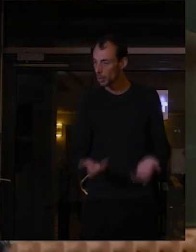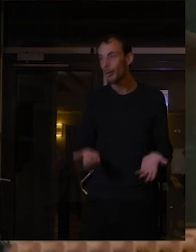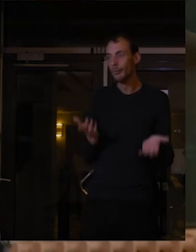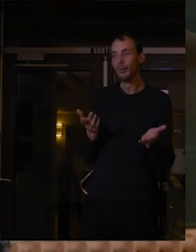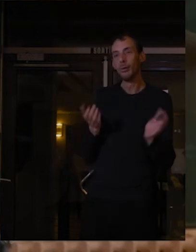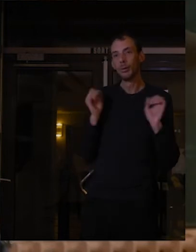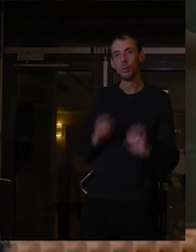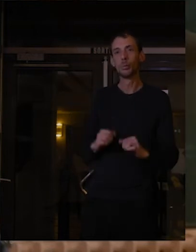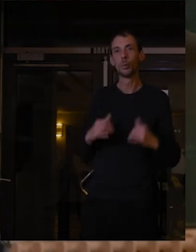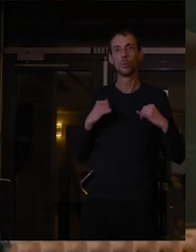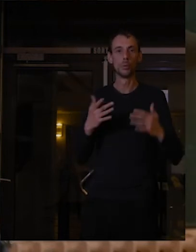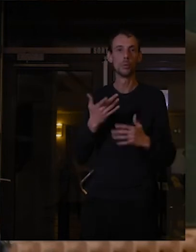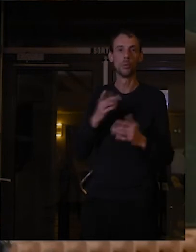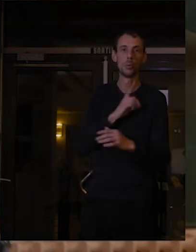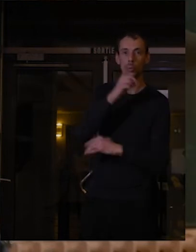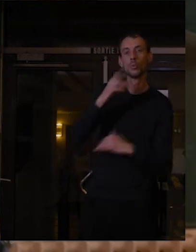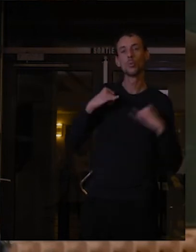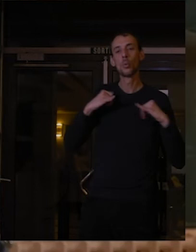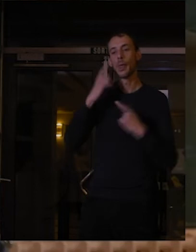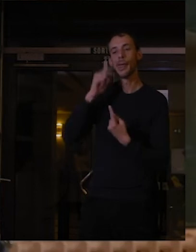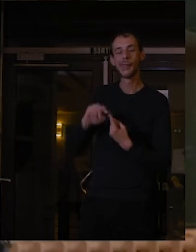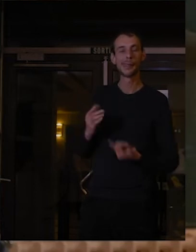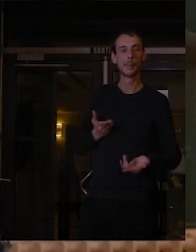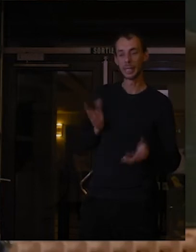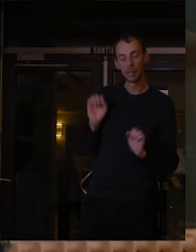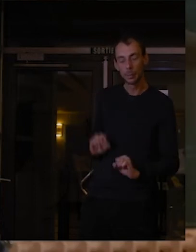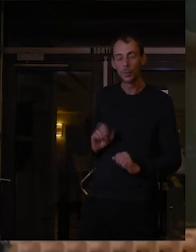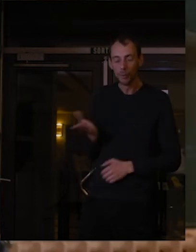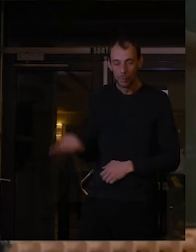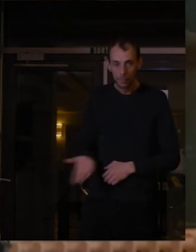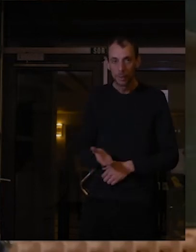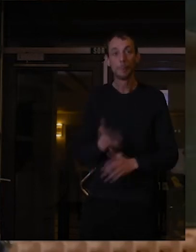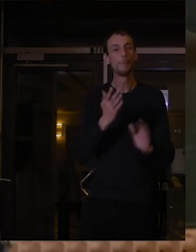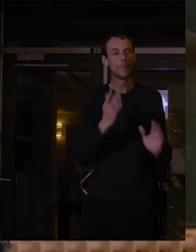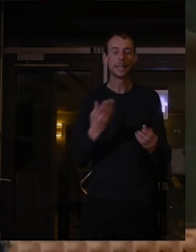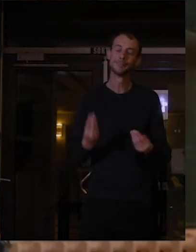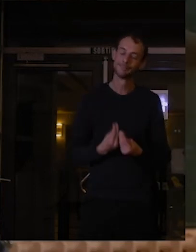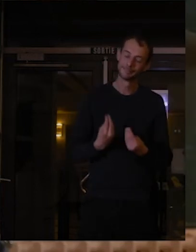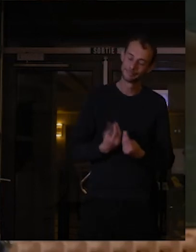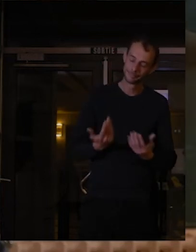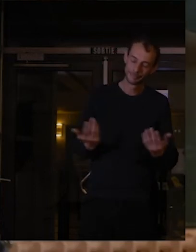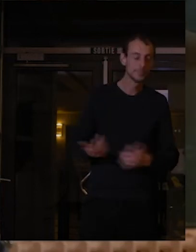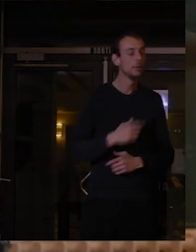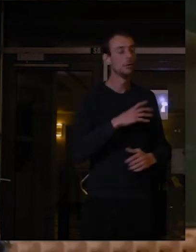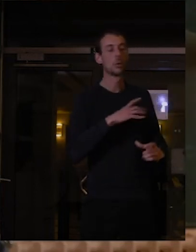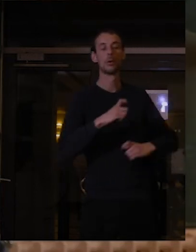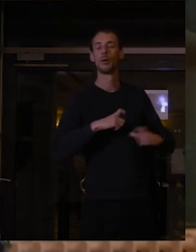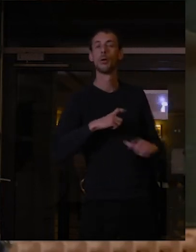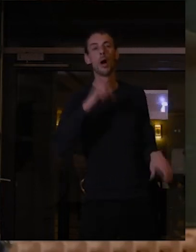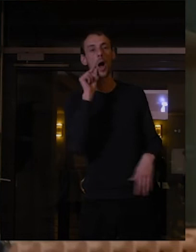de congé pour la maternité. Mais malheureusement, certains confrères ancrés dans cette habitude que la femme